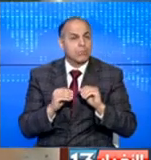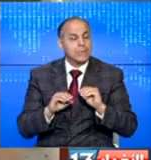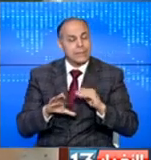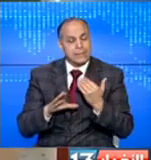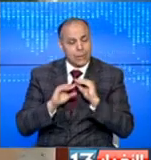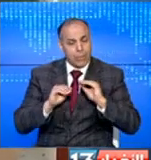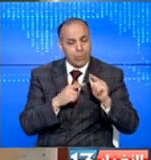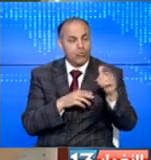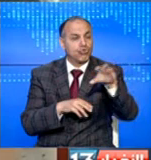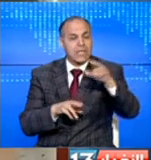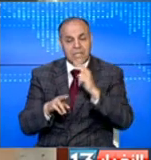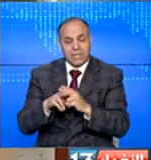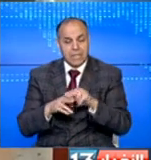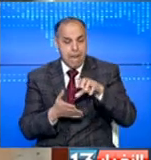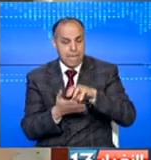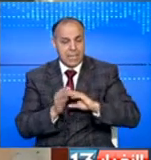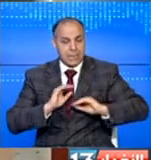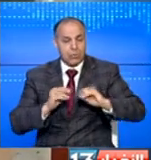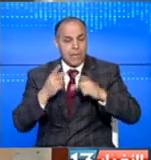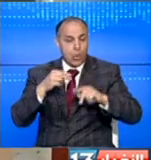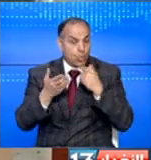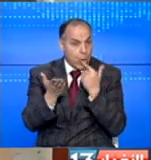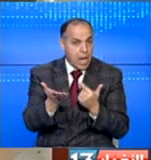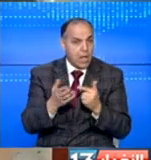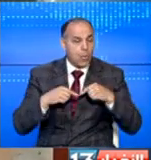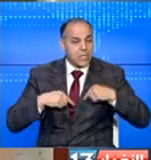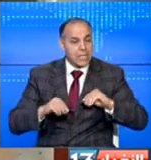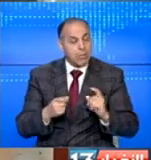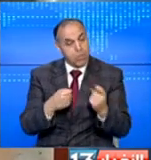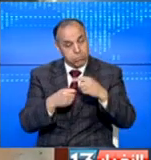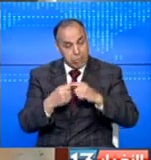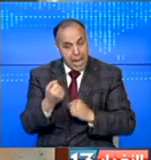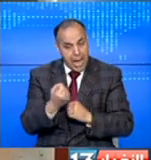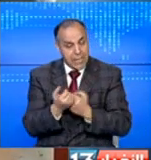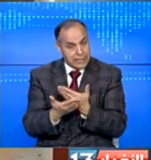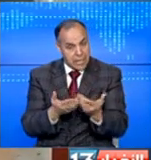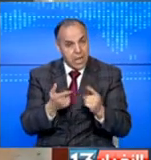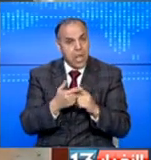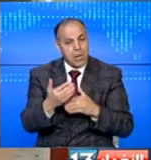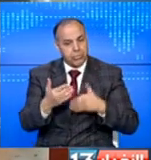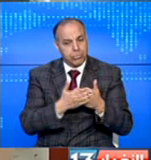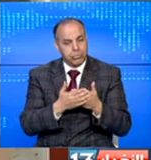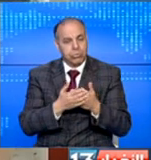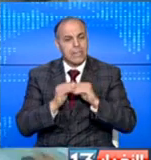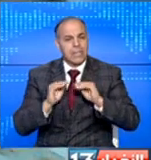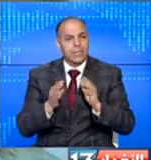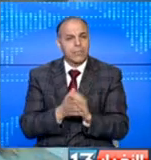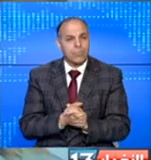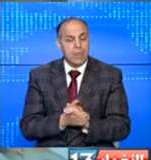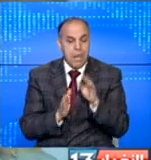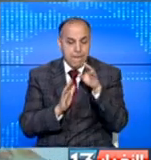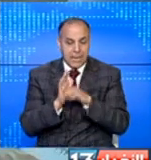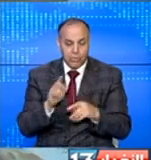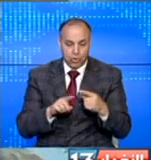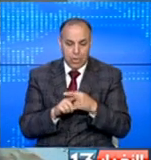المدنية بجهة صفاقس، المركز التكوين البيداغوجي، وزارة التربية اللي سهلت لنا العملية هذه الكل باش نوصلوا للمؤسسات التعليمية. برنامج